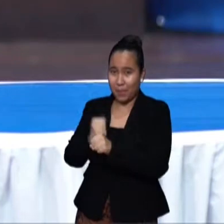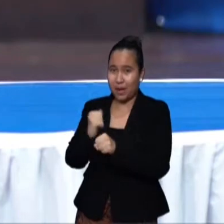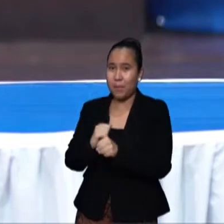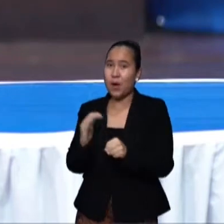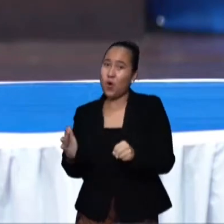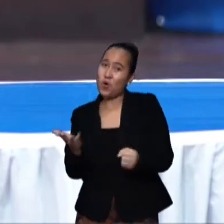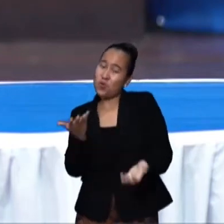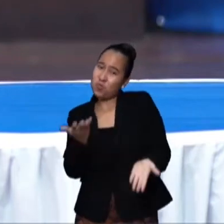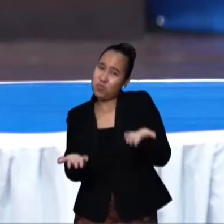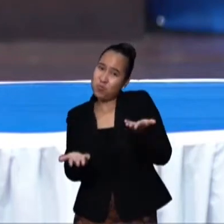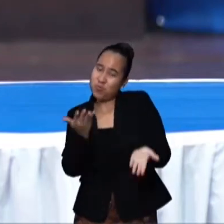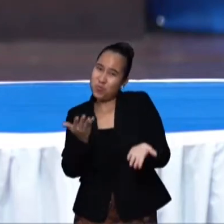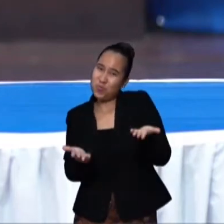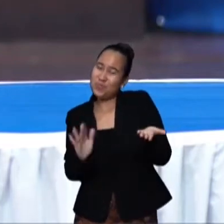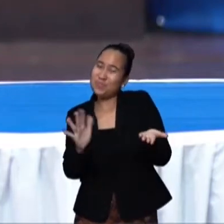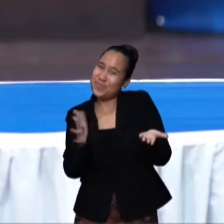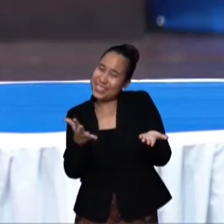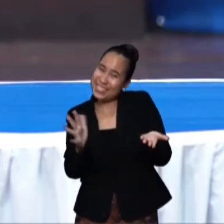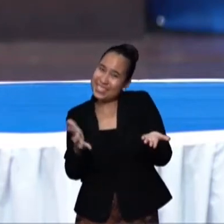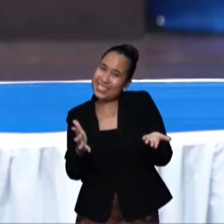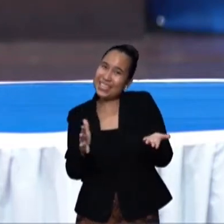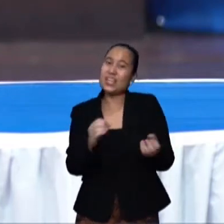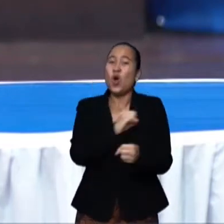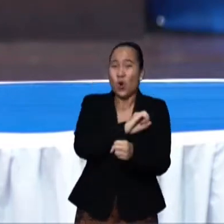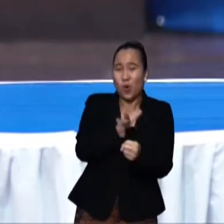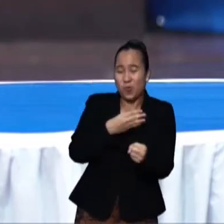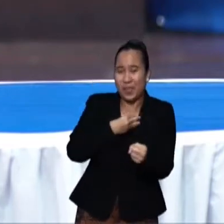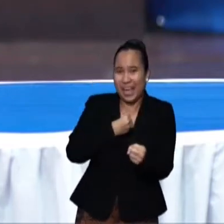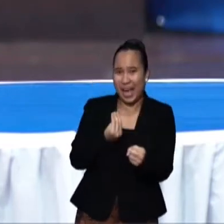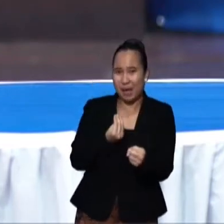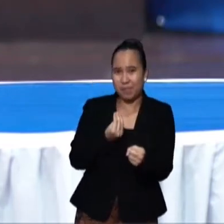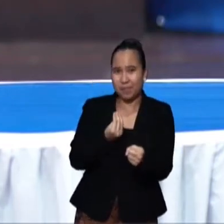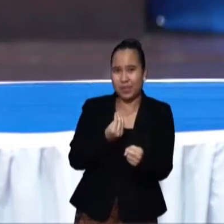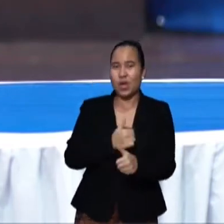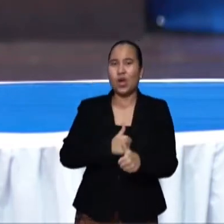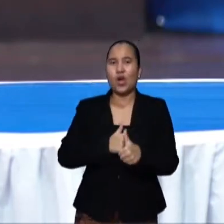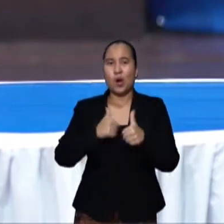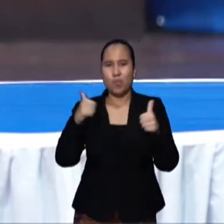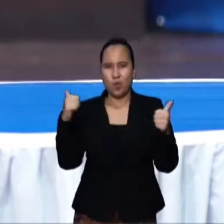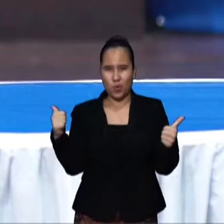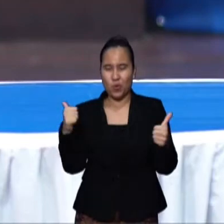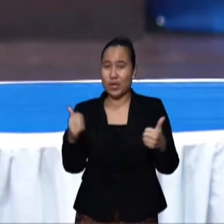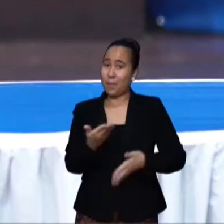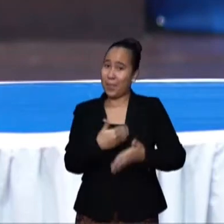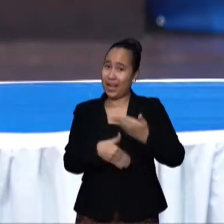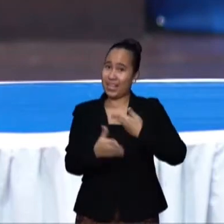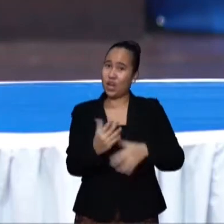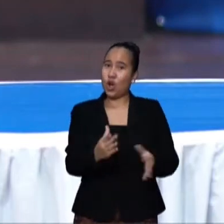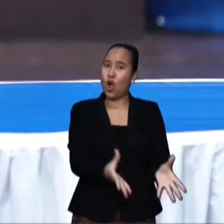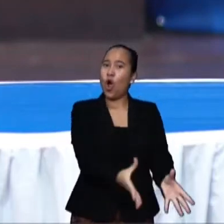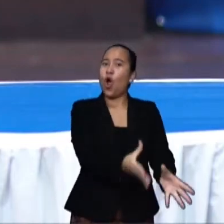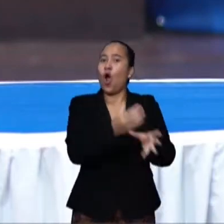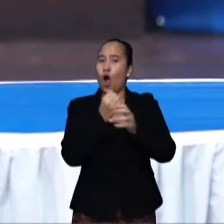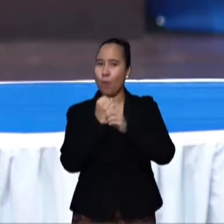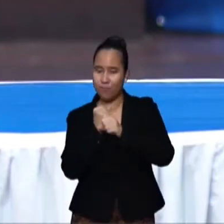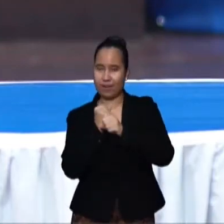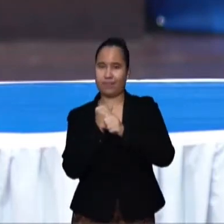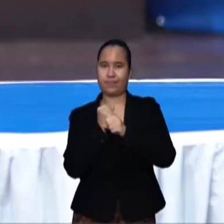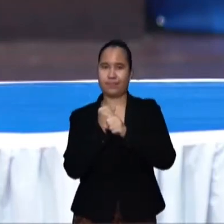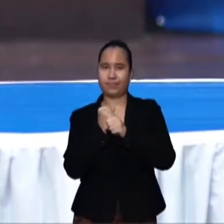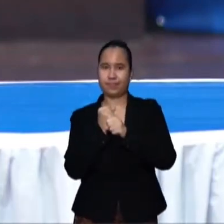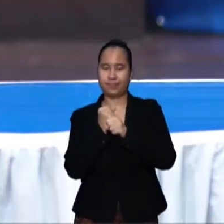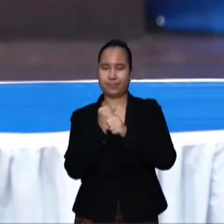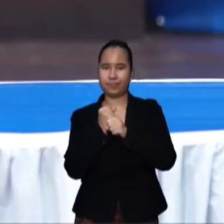suspect cases, dat wil zeggen mensen die verdacht worden van COVID, op een adequate manier opgevangen kunnen worden. De meeste mensen